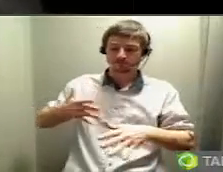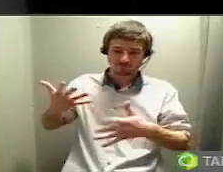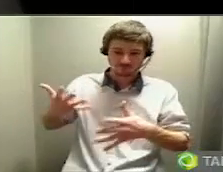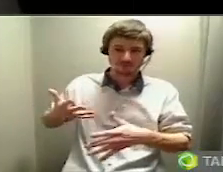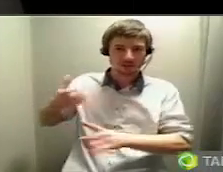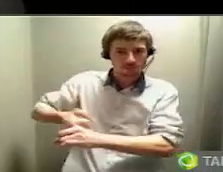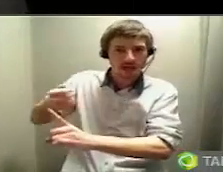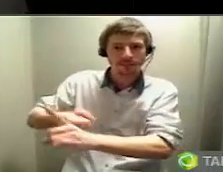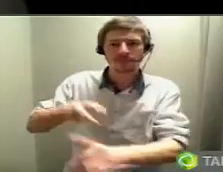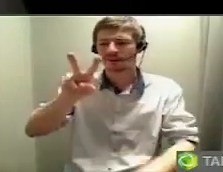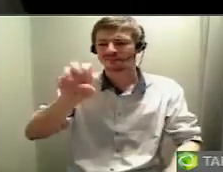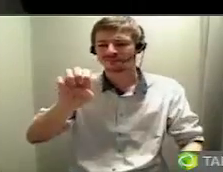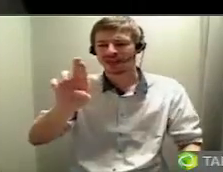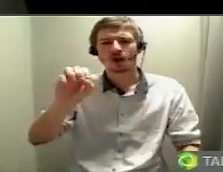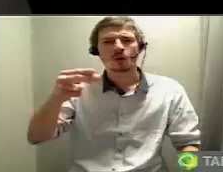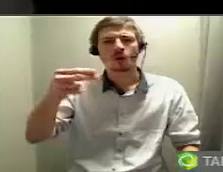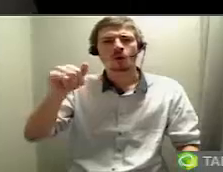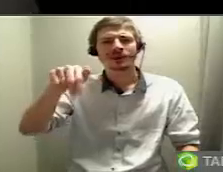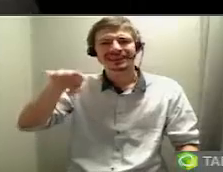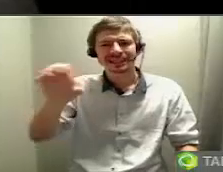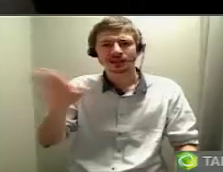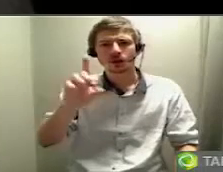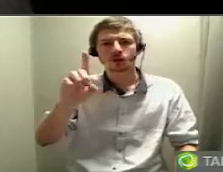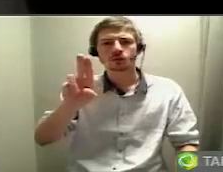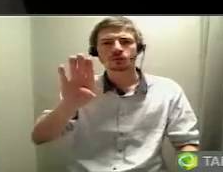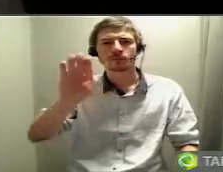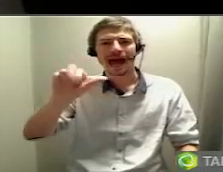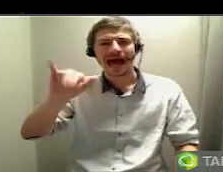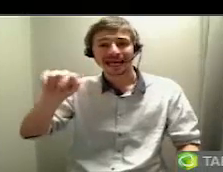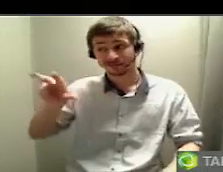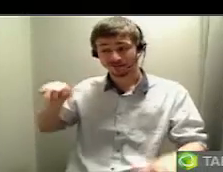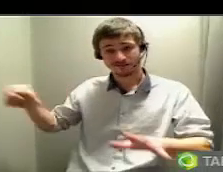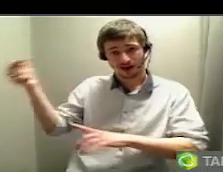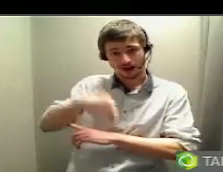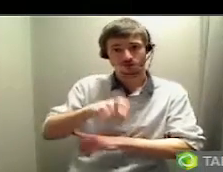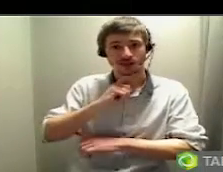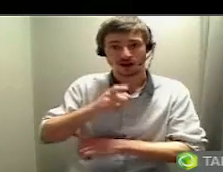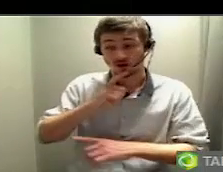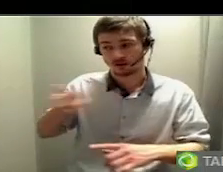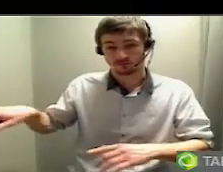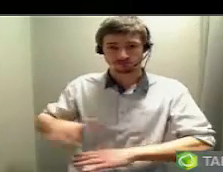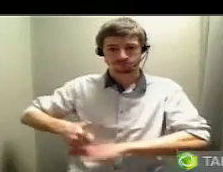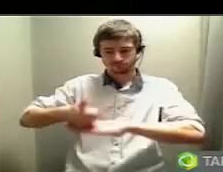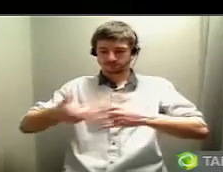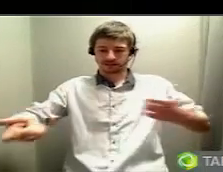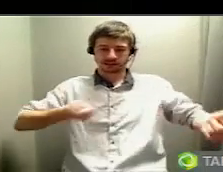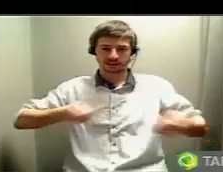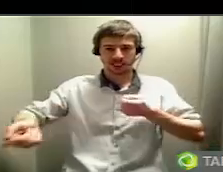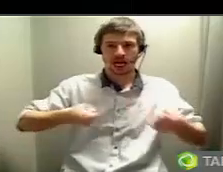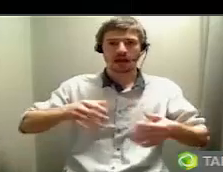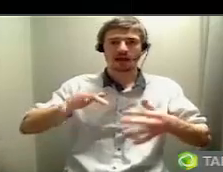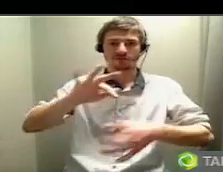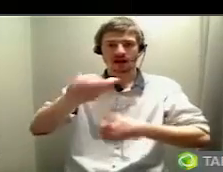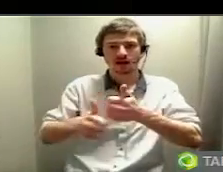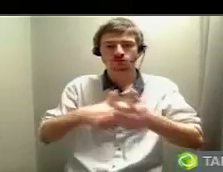Véronique Dubarry, qui viendra vous voir tout à l'heure, et qui anime l'orchestre des adjoints au maire au service d'une politique qui a été